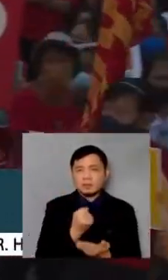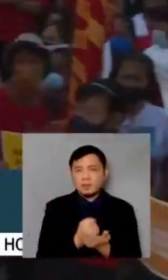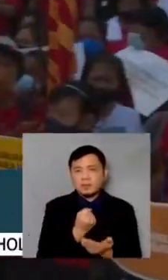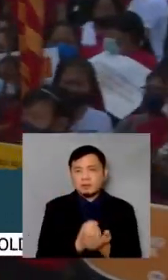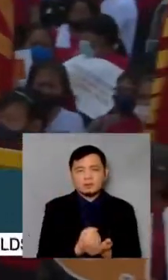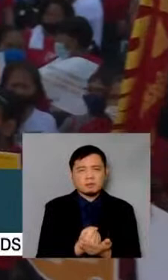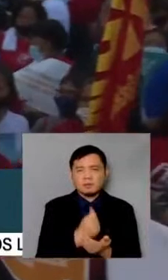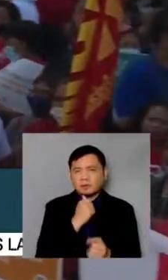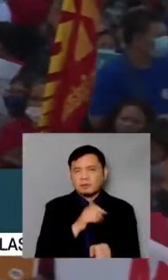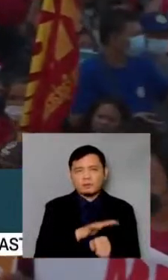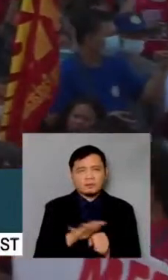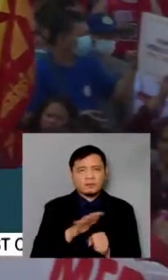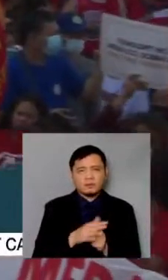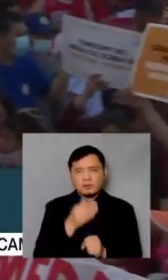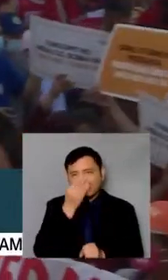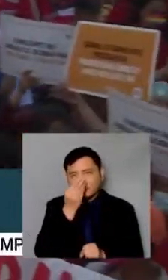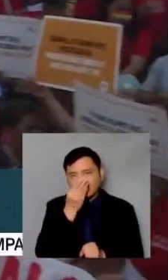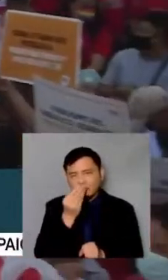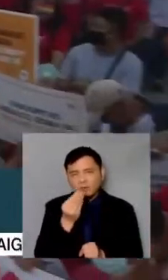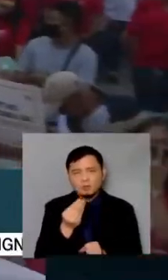inadequate and discriminatory.